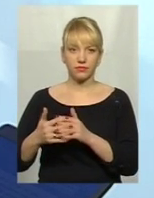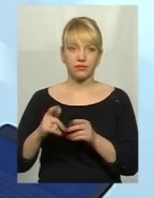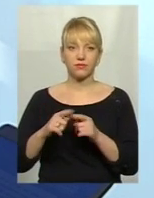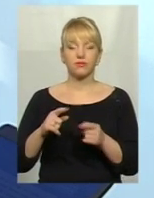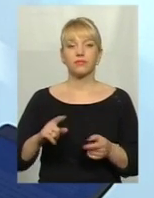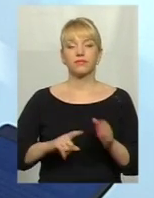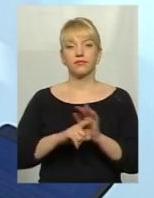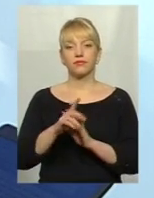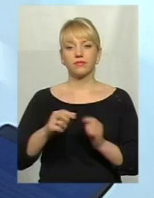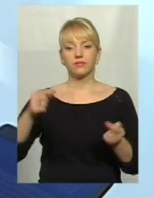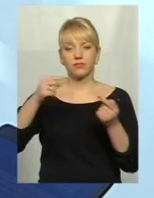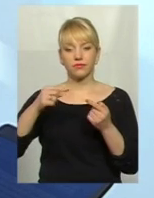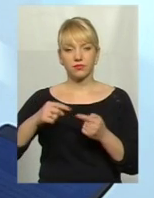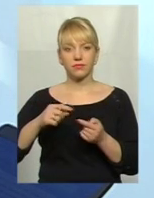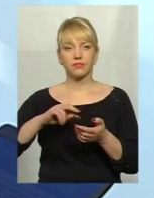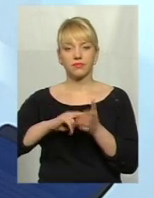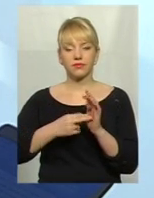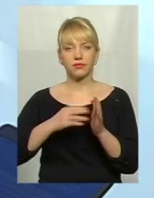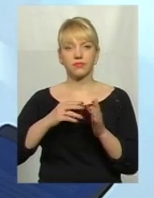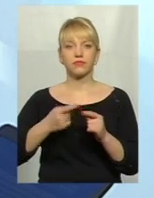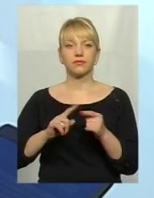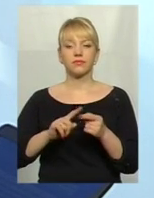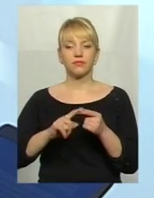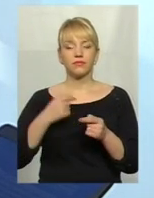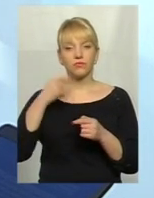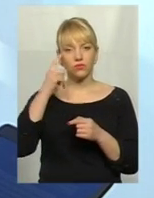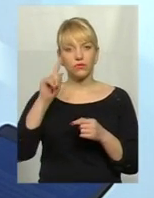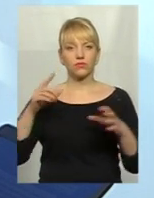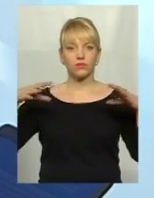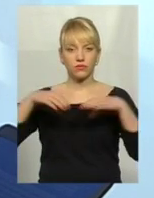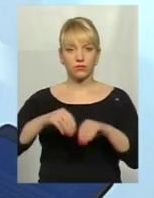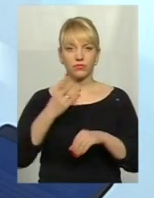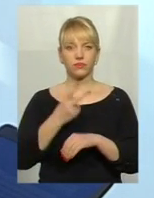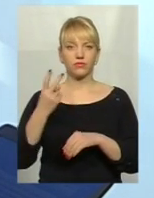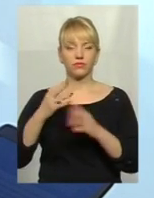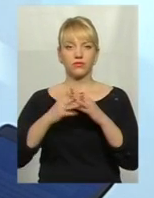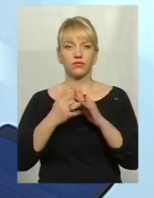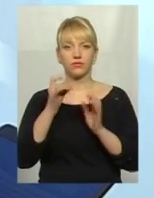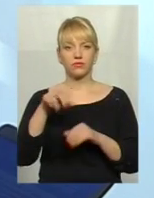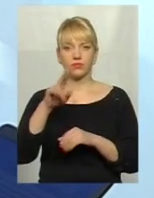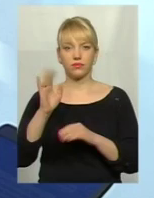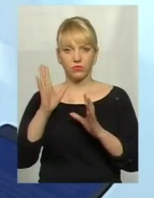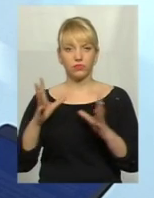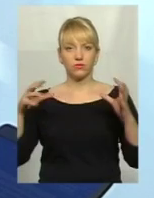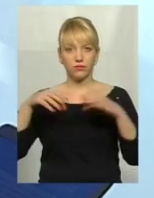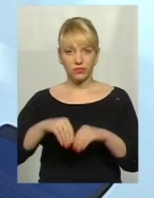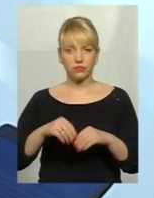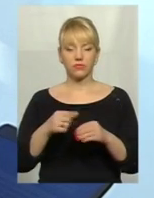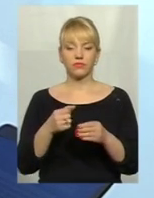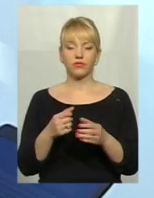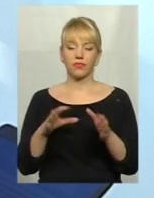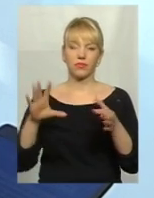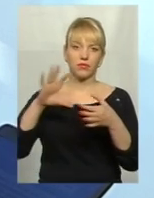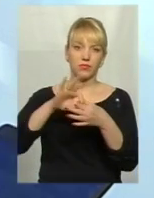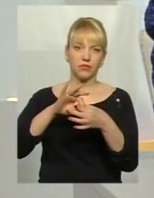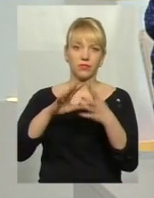до перспективного плану, ми планували, що це буде громада, в якій об'єднається 22 сільських ради, приєднається до